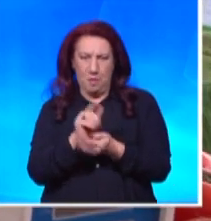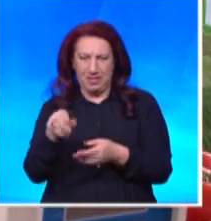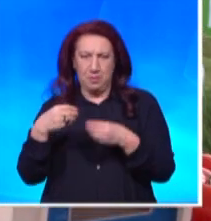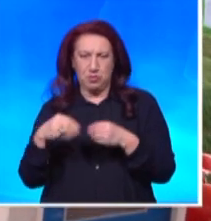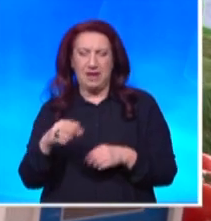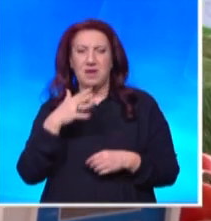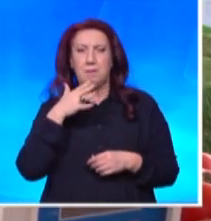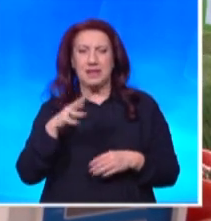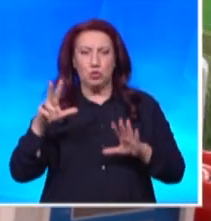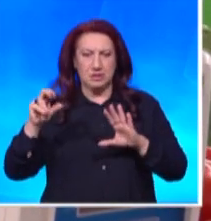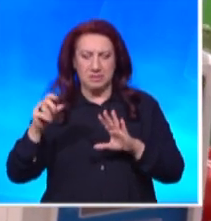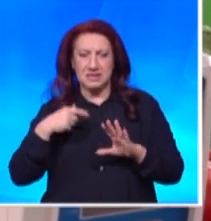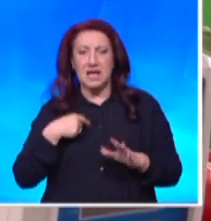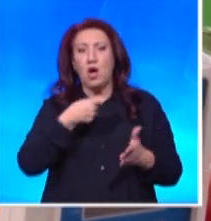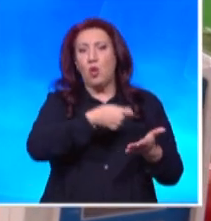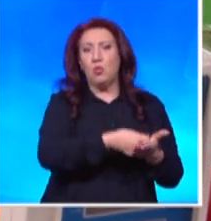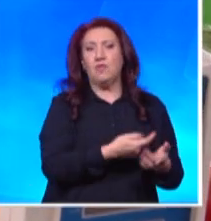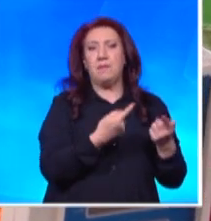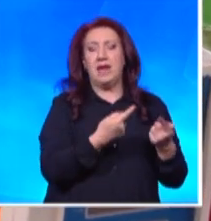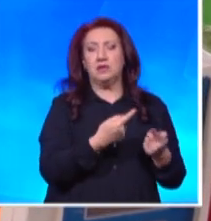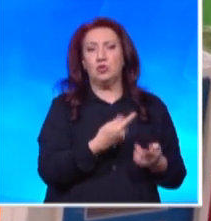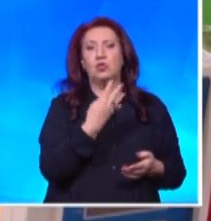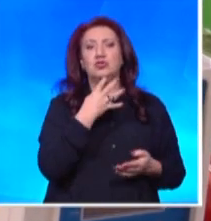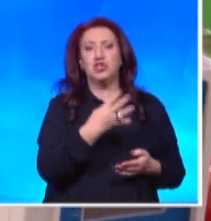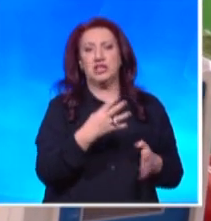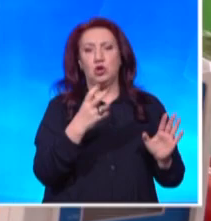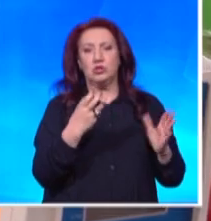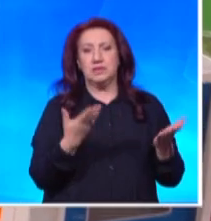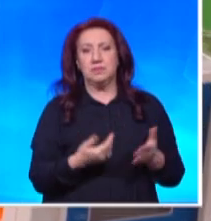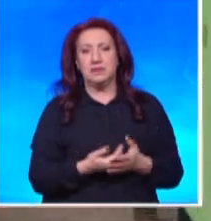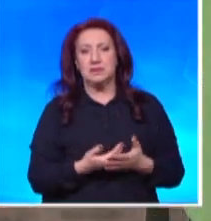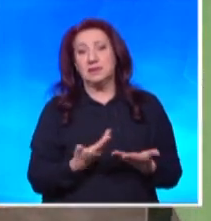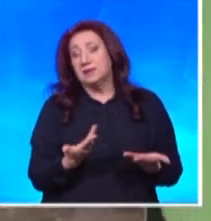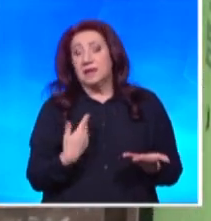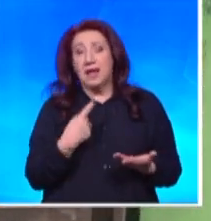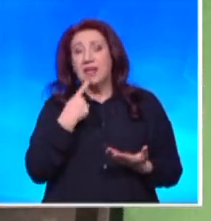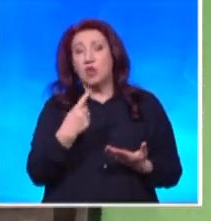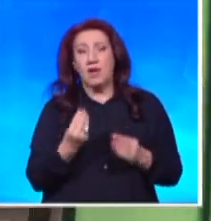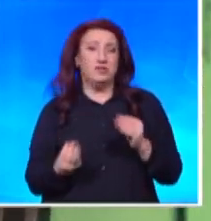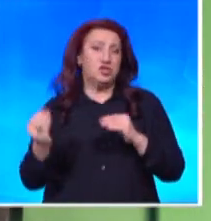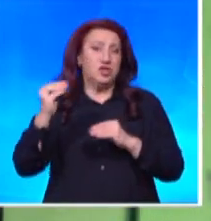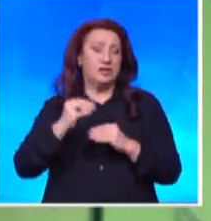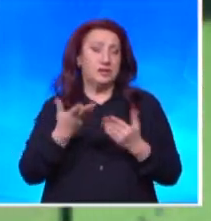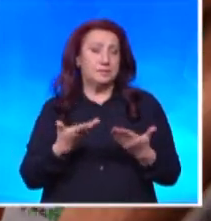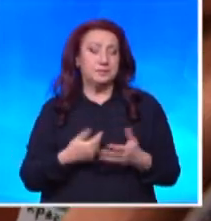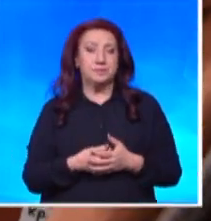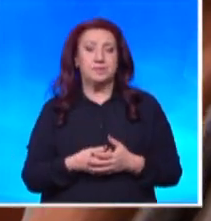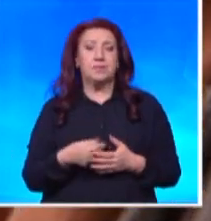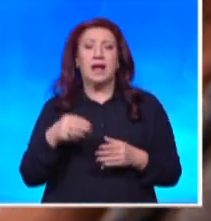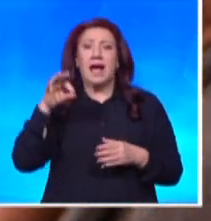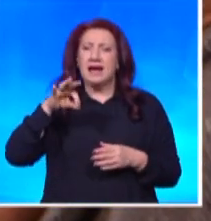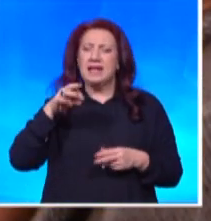5,80, купувам 4,80. Е, това е разликата. То нормално ти имаш най-ми. Клиентите търсят именно българска